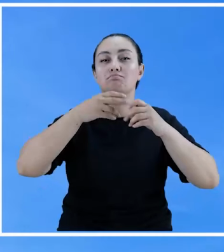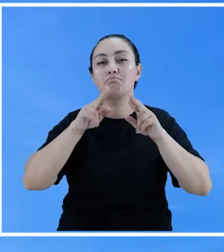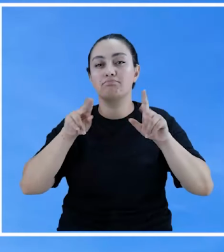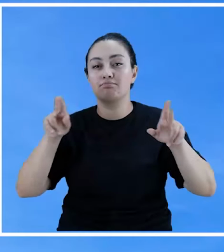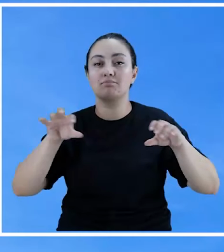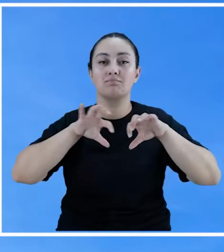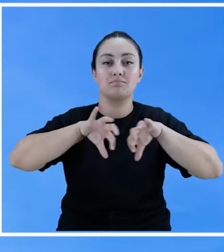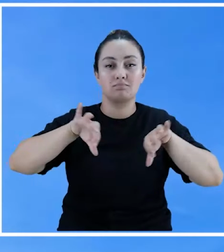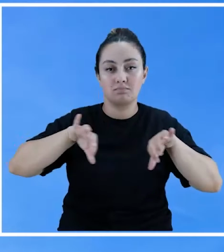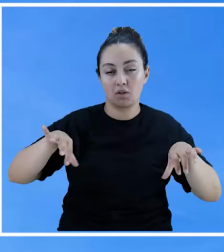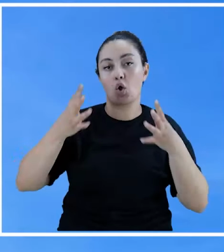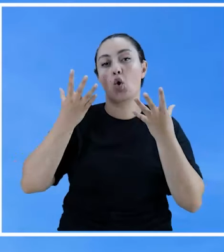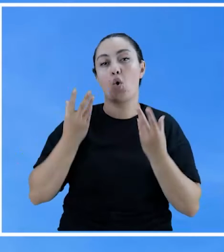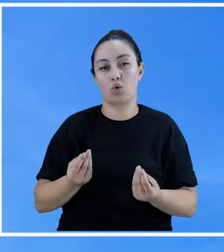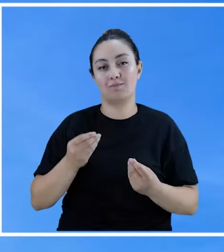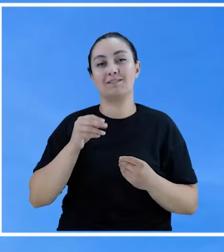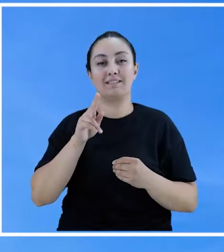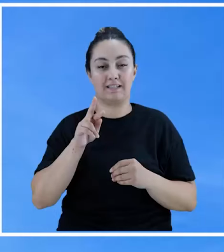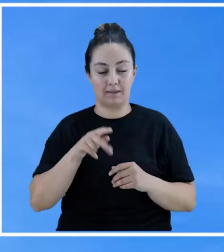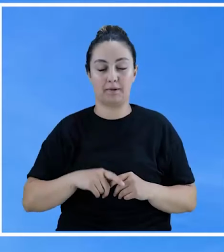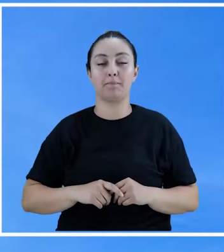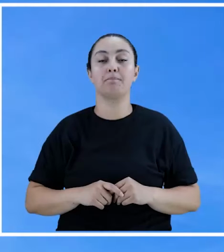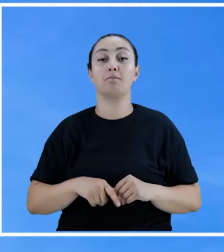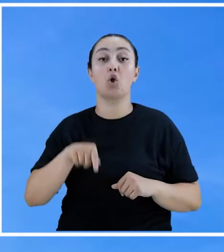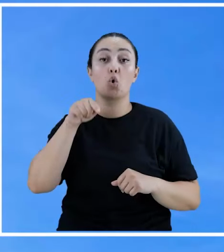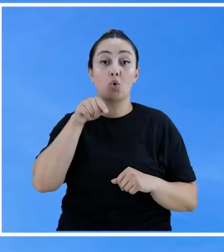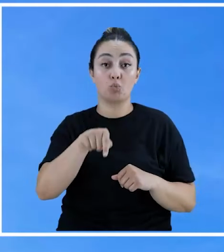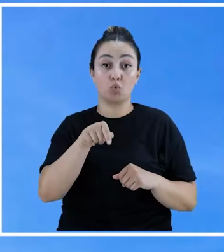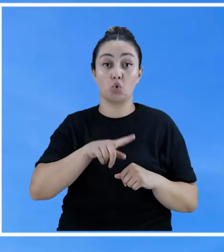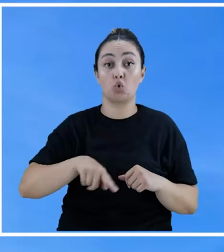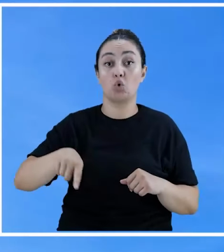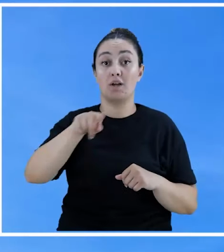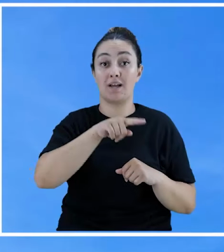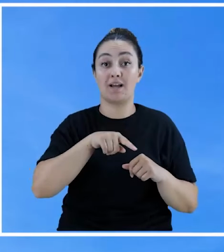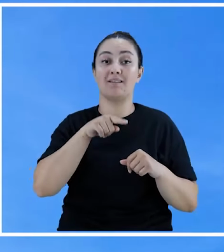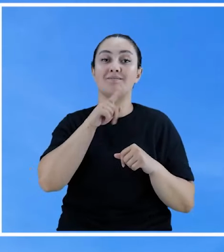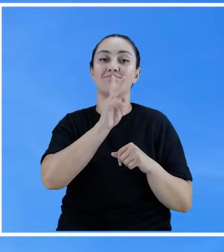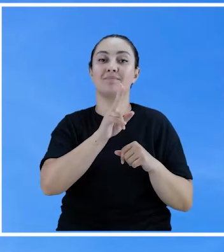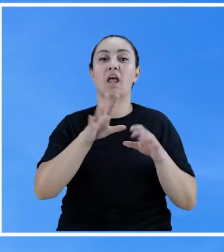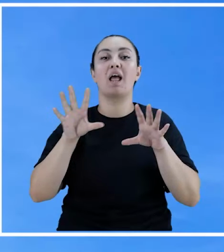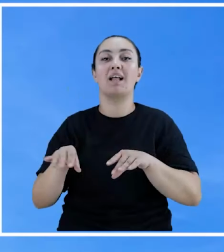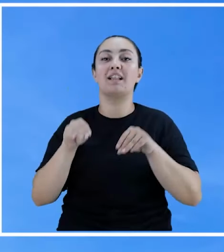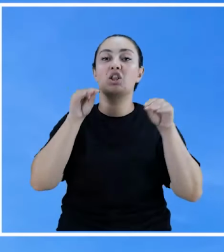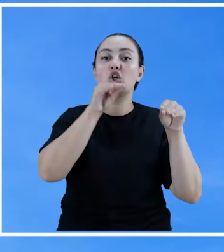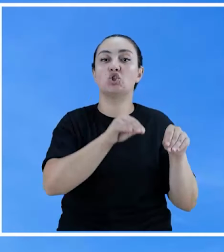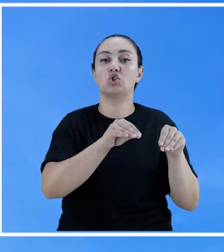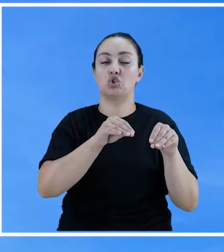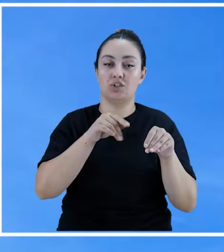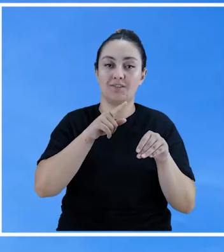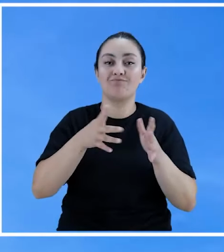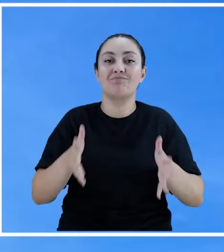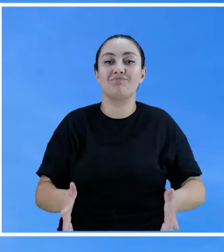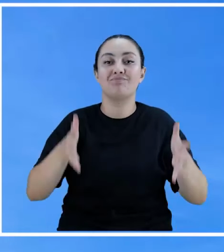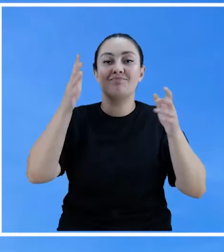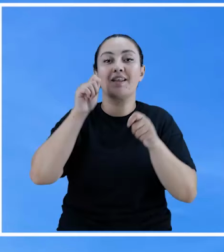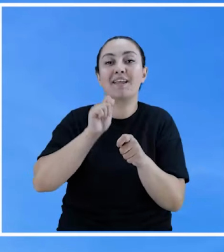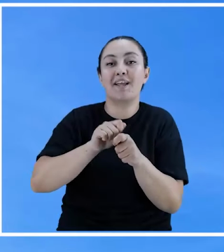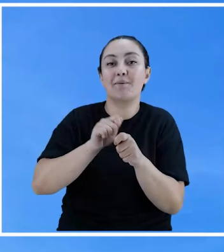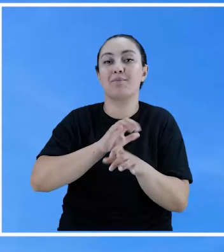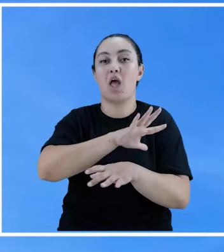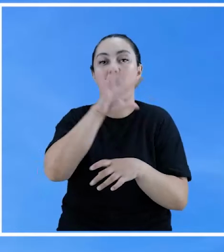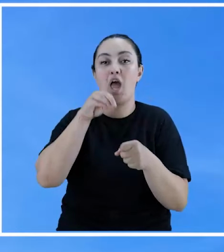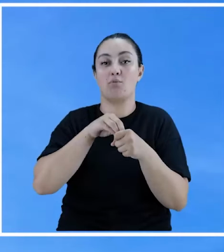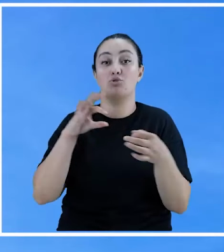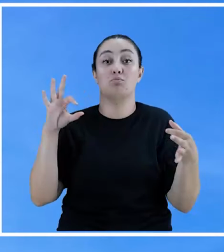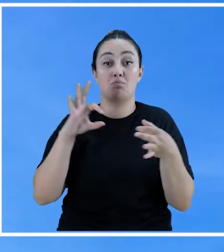gibi, donatının korozyona uğramasıyla. Bunlar da betonun mukavemetini, taşıyıcılığını azaltıyor. Eski yapılarda biraz